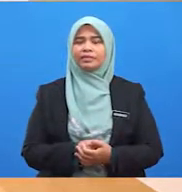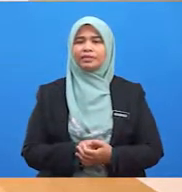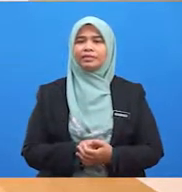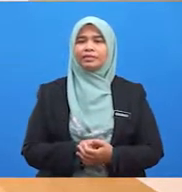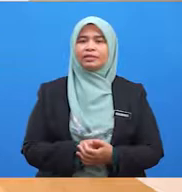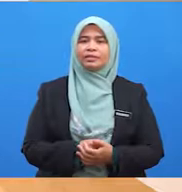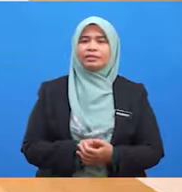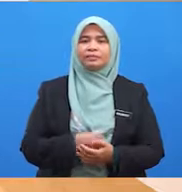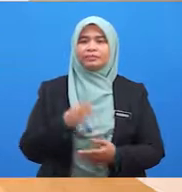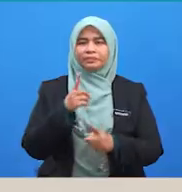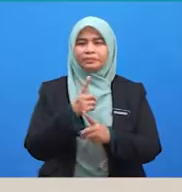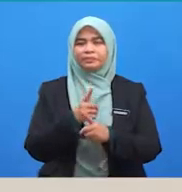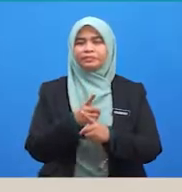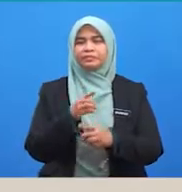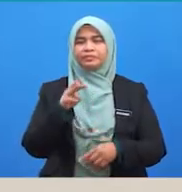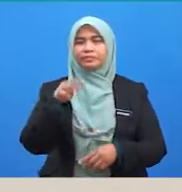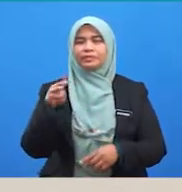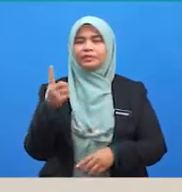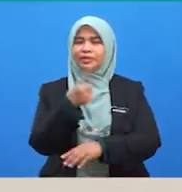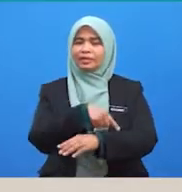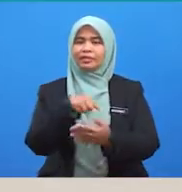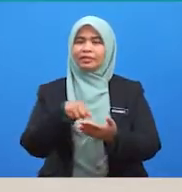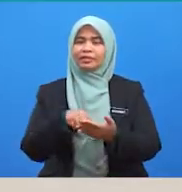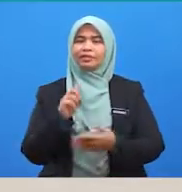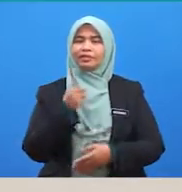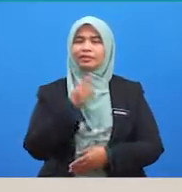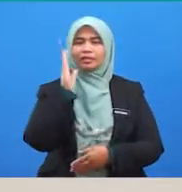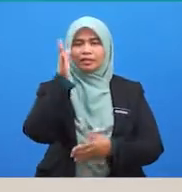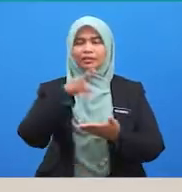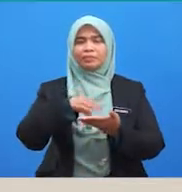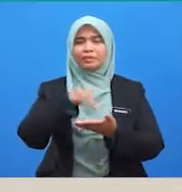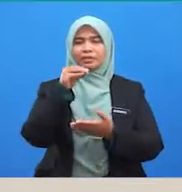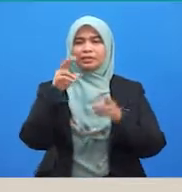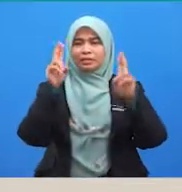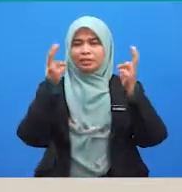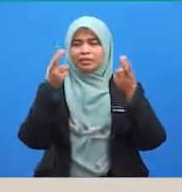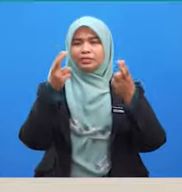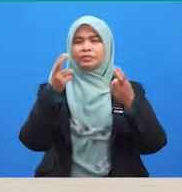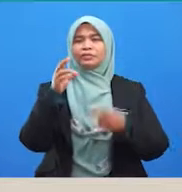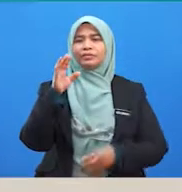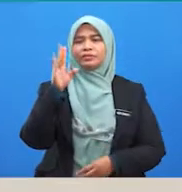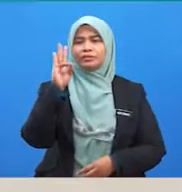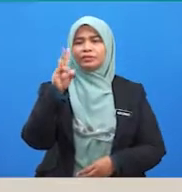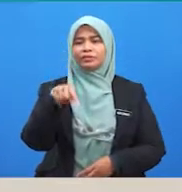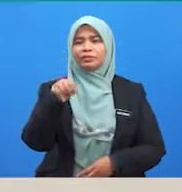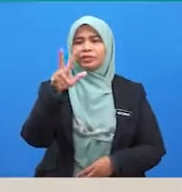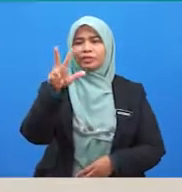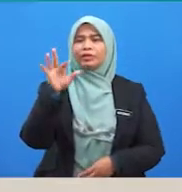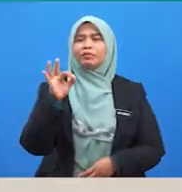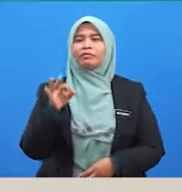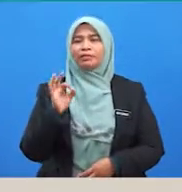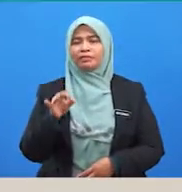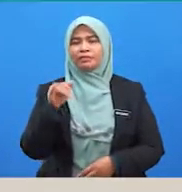Ya, betul. Hari ini kita akan belajar tajuk bab 7.3 faktor-faktor